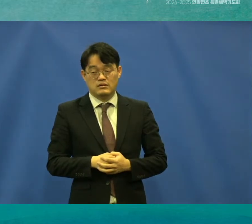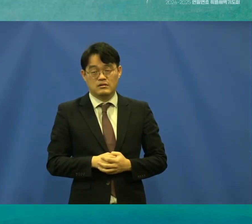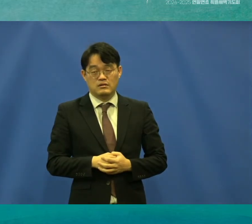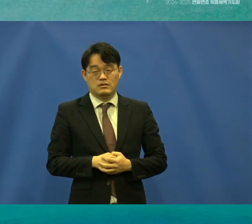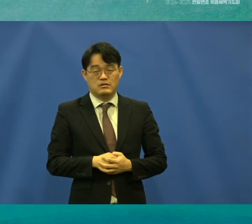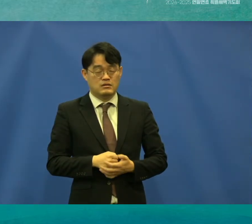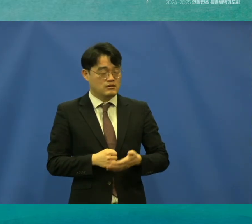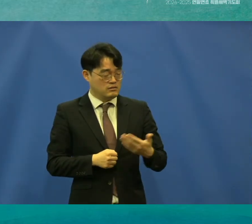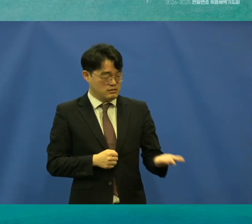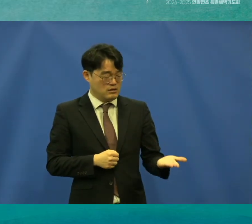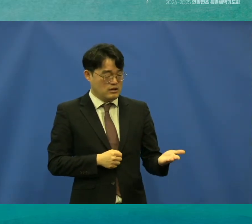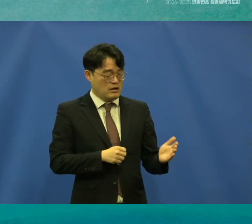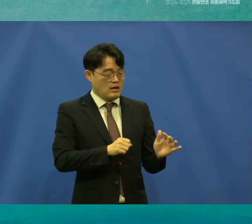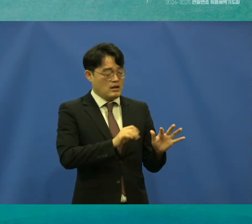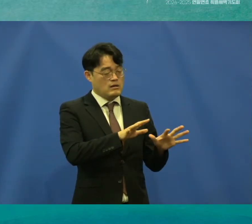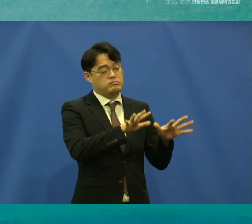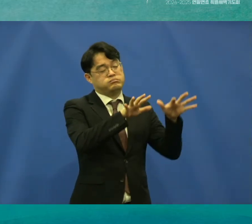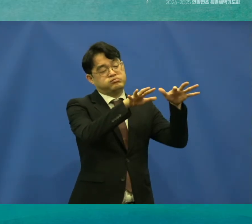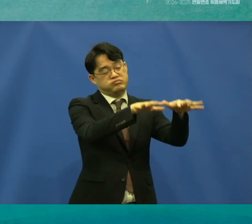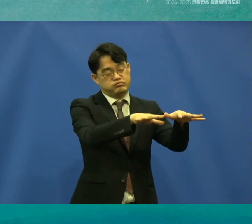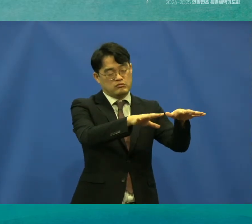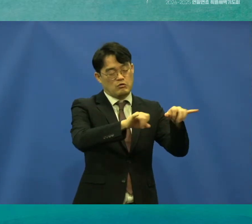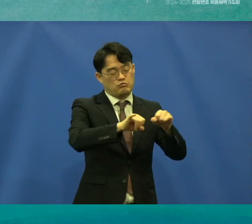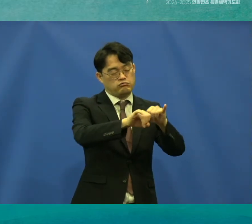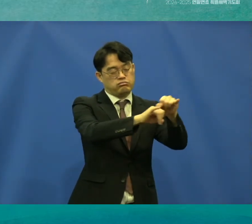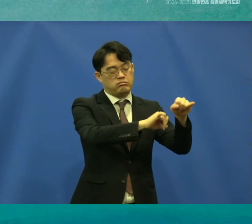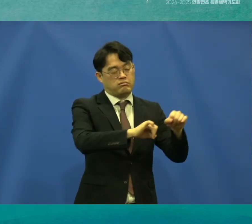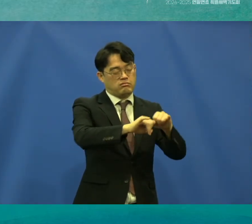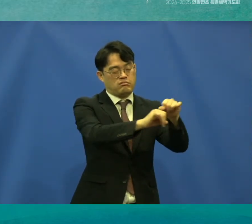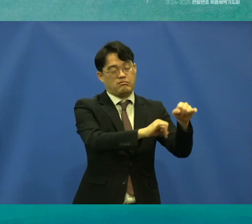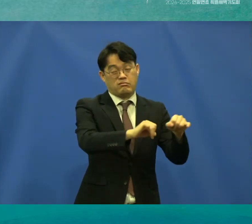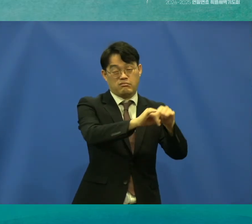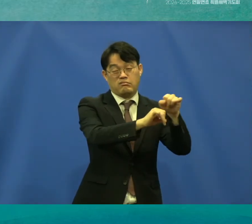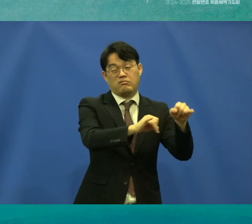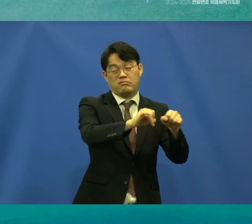작은 벌레로 인해 요나가 깨닫고 돌아오기를 원하는 거죠.